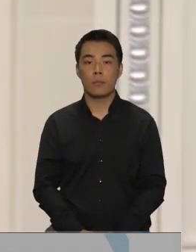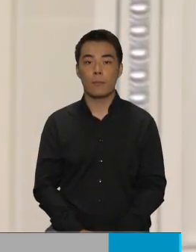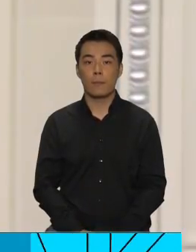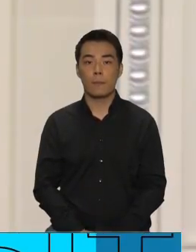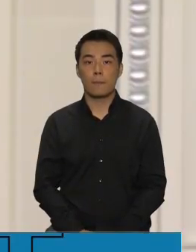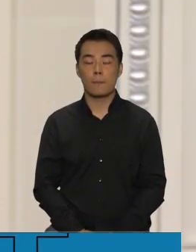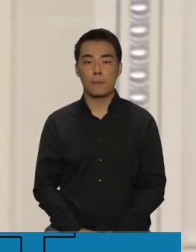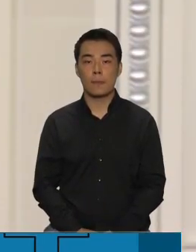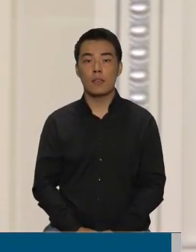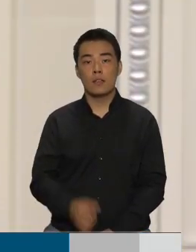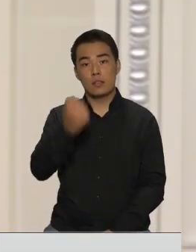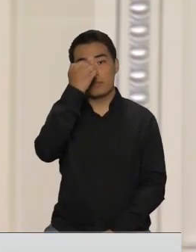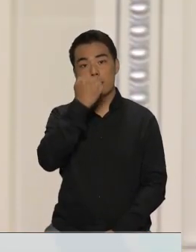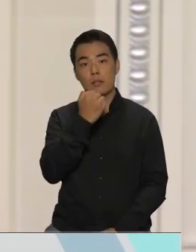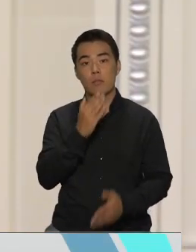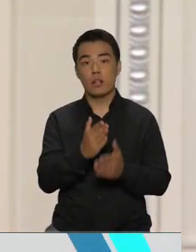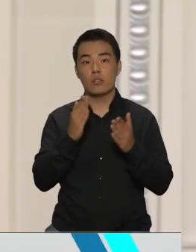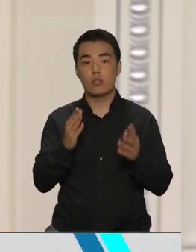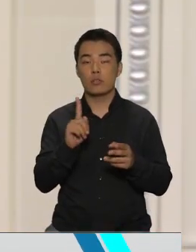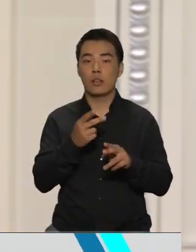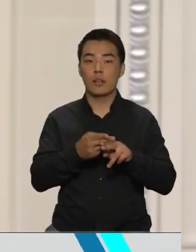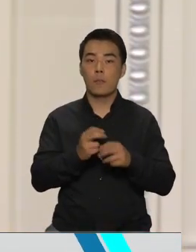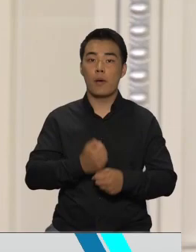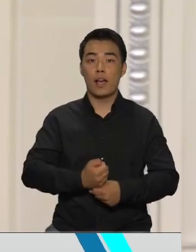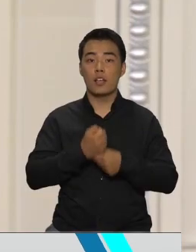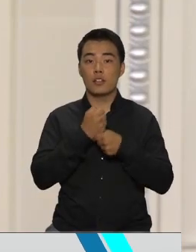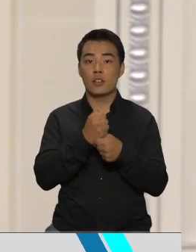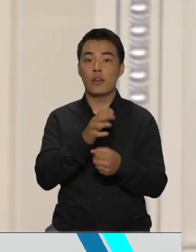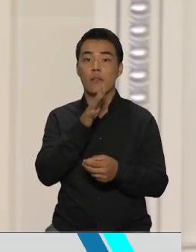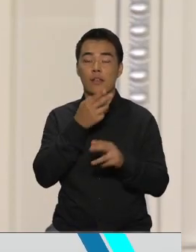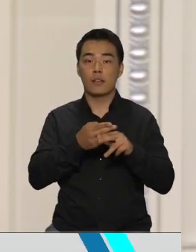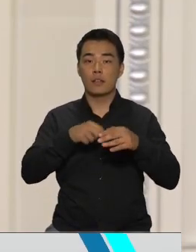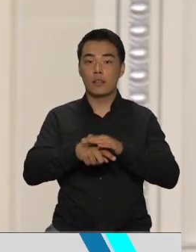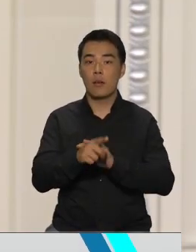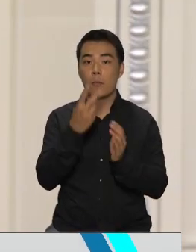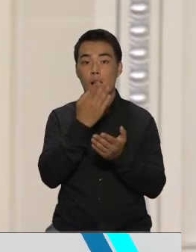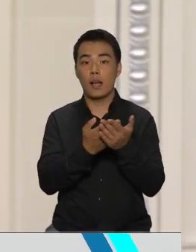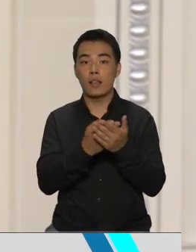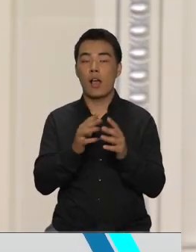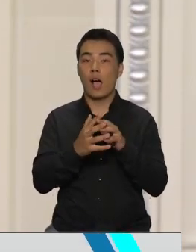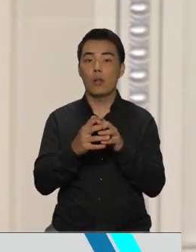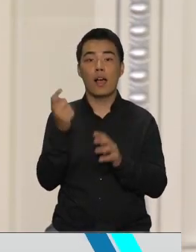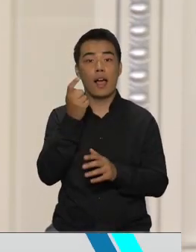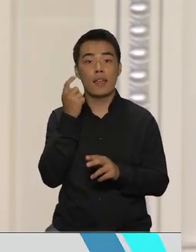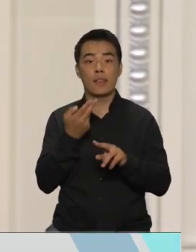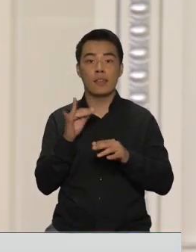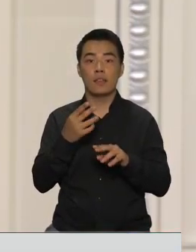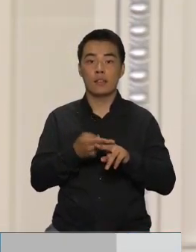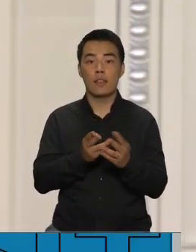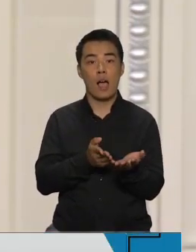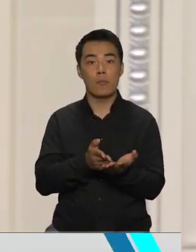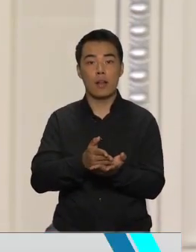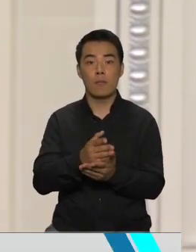за внимание и поддержку. Тәжікстанның мәдениет күндерін және көрмесін сондай-ақ еліміздің ауыл шаруашылығы мен өнеркәсіп сектор